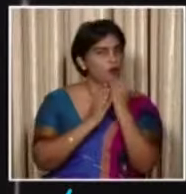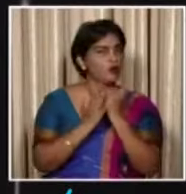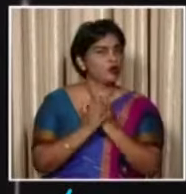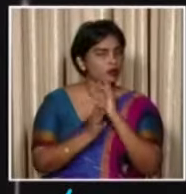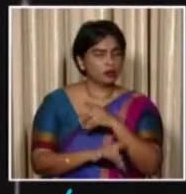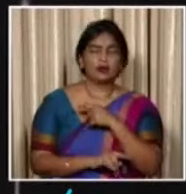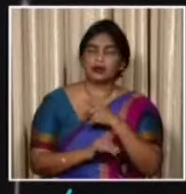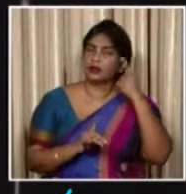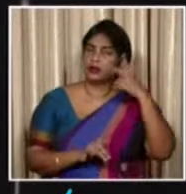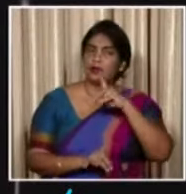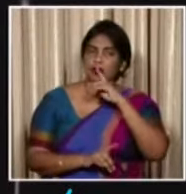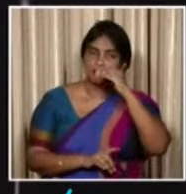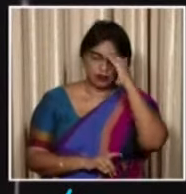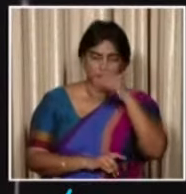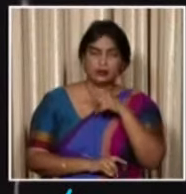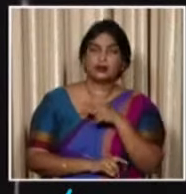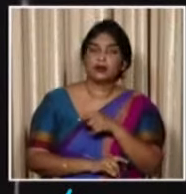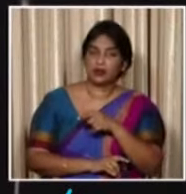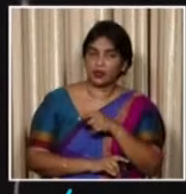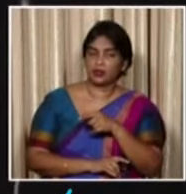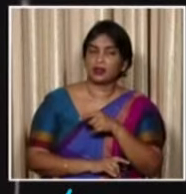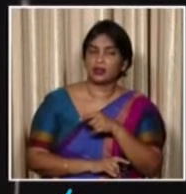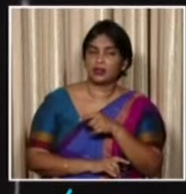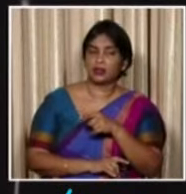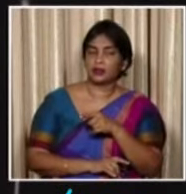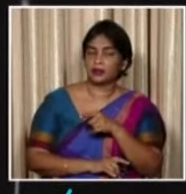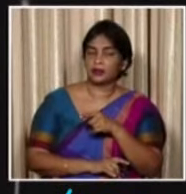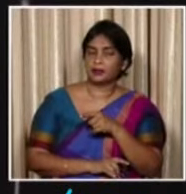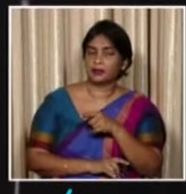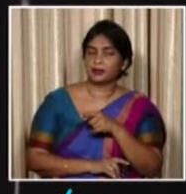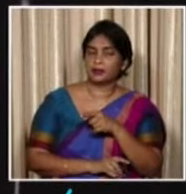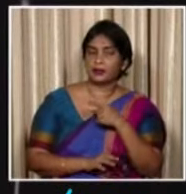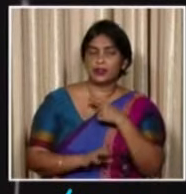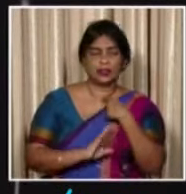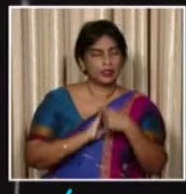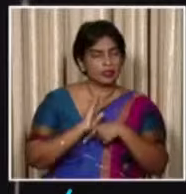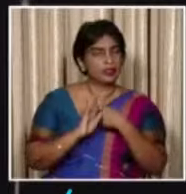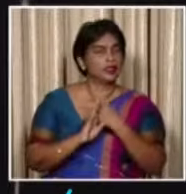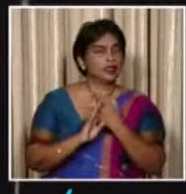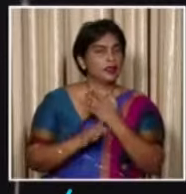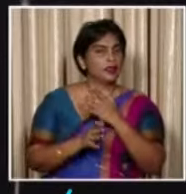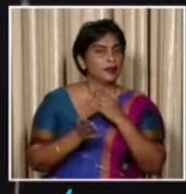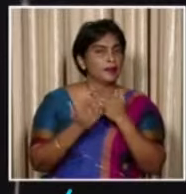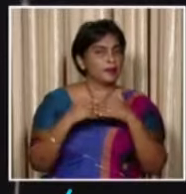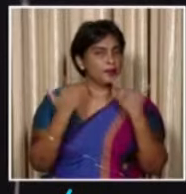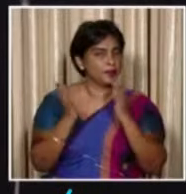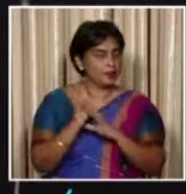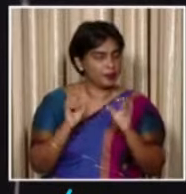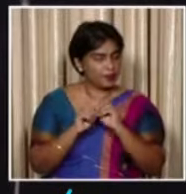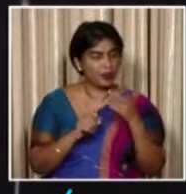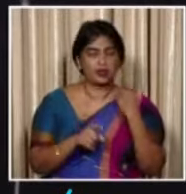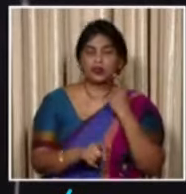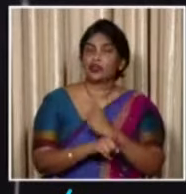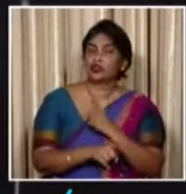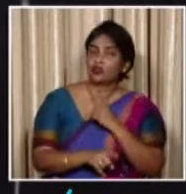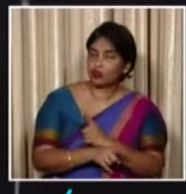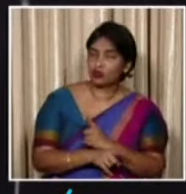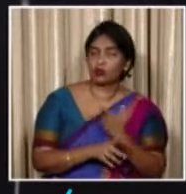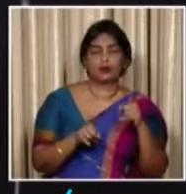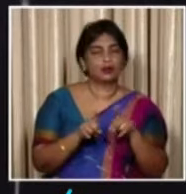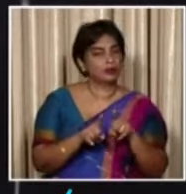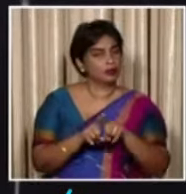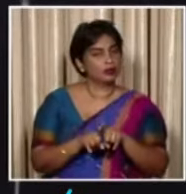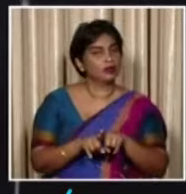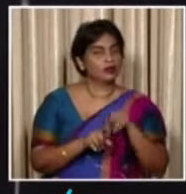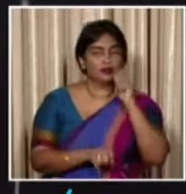ගරු නියෝජ්‍ය කතානායකතුමනි. They teaches the Sri Lankan journalists to state, pronounce, avoid